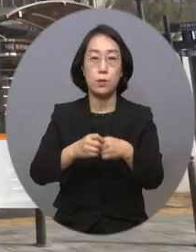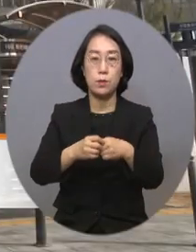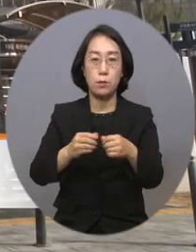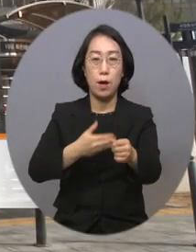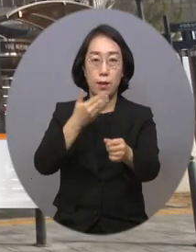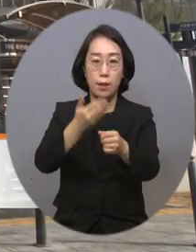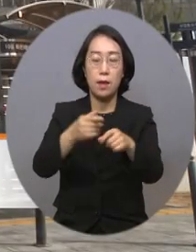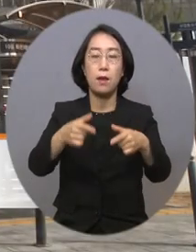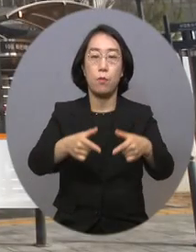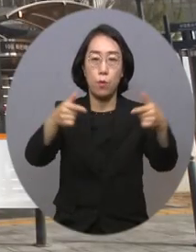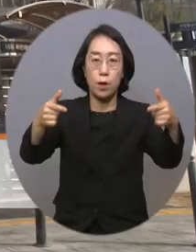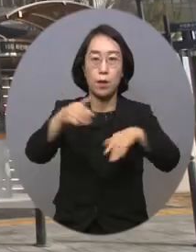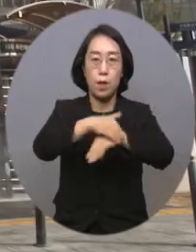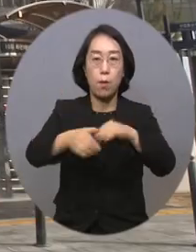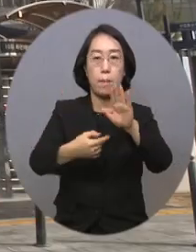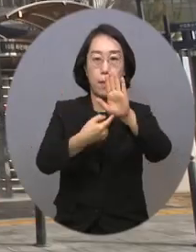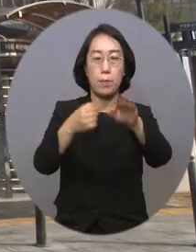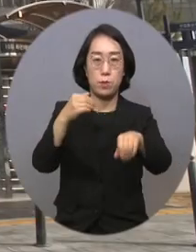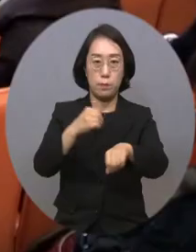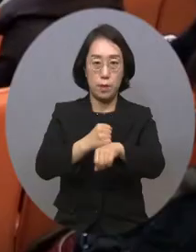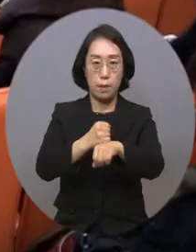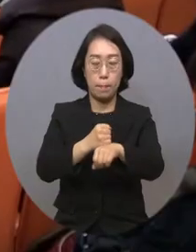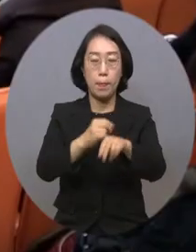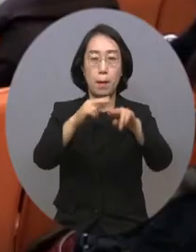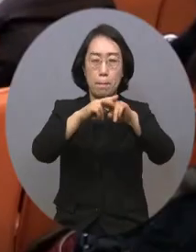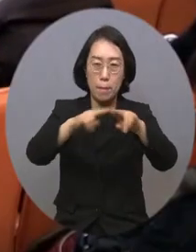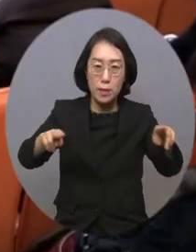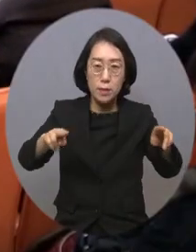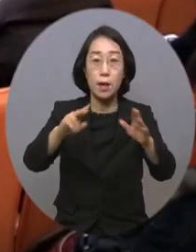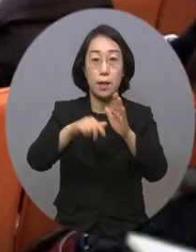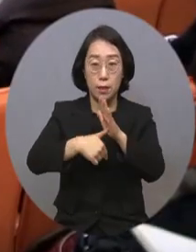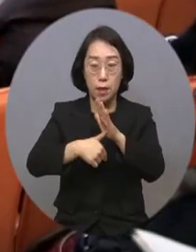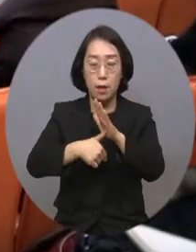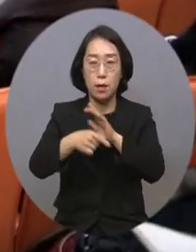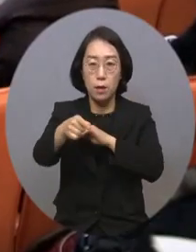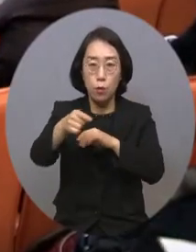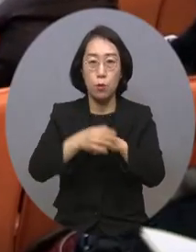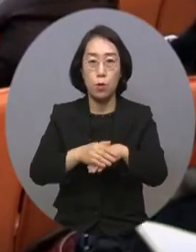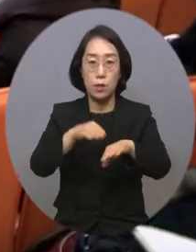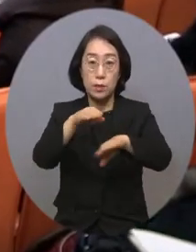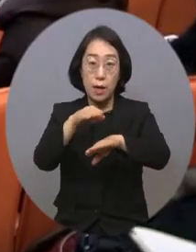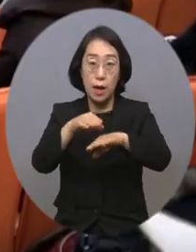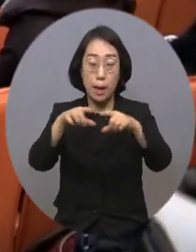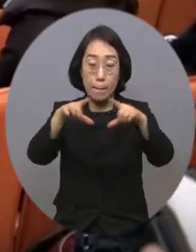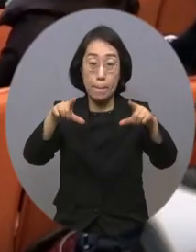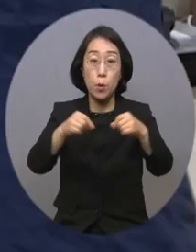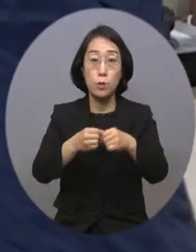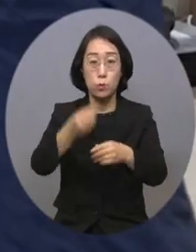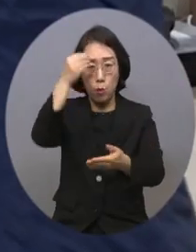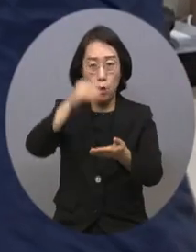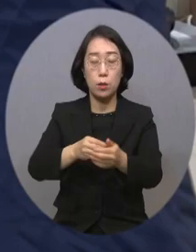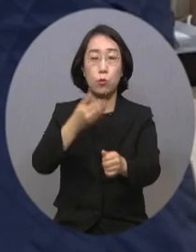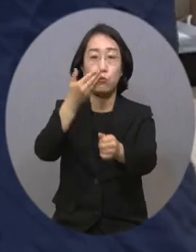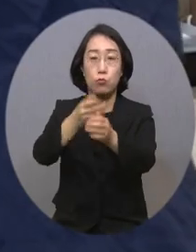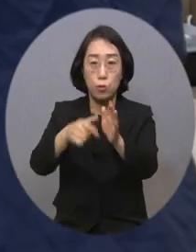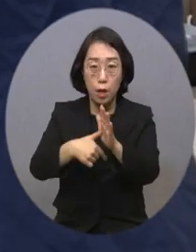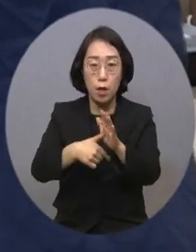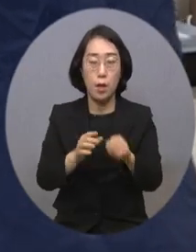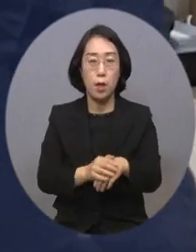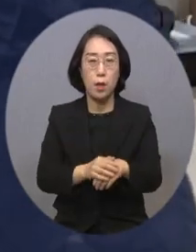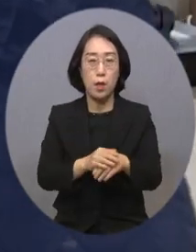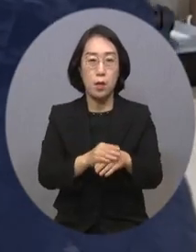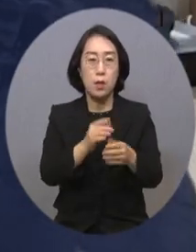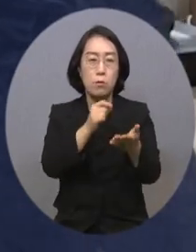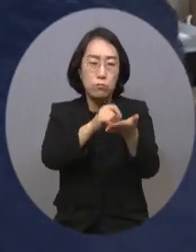밝혔습니다 그동안 폐차 등록말소 등으로 장애인 자동차 표지 를 반납할 경우 차량 등록 부서의